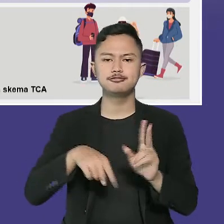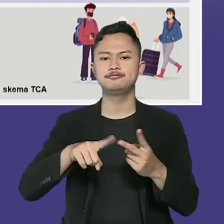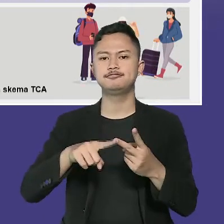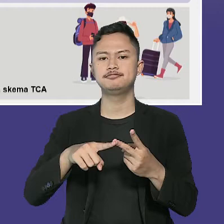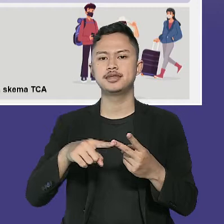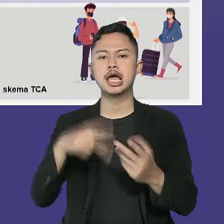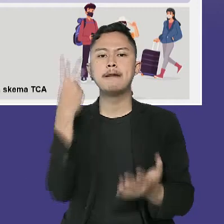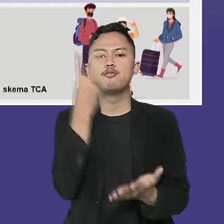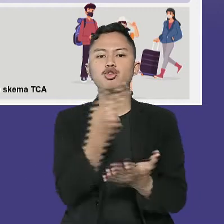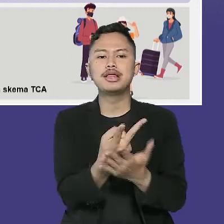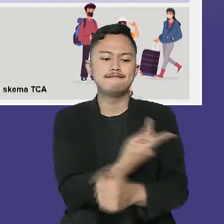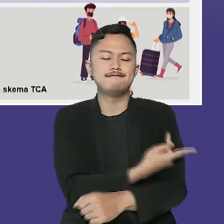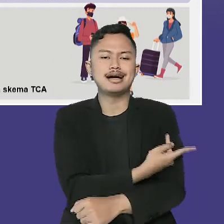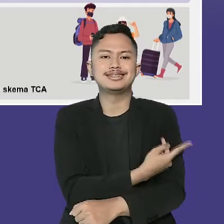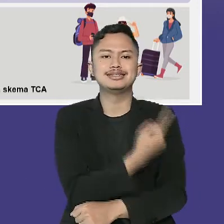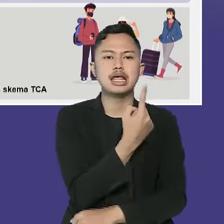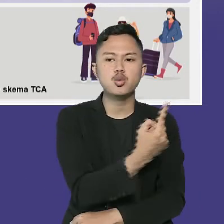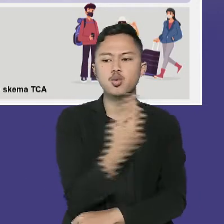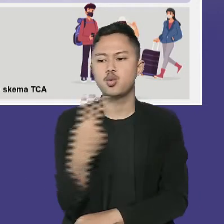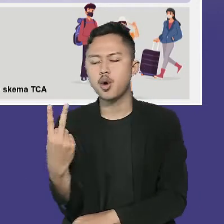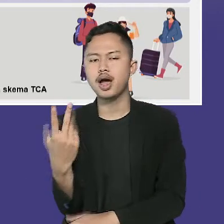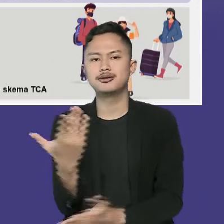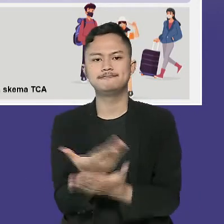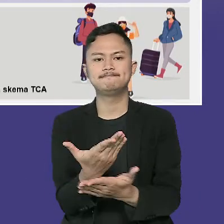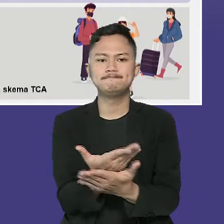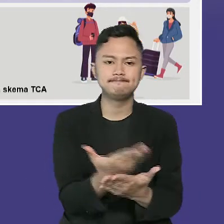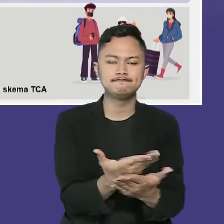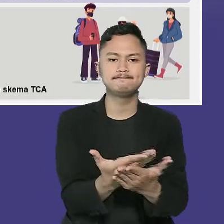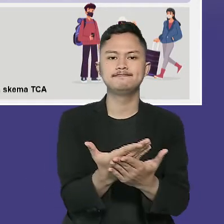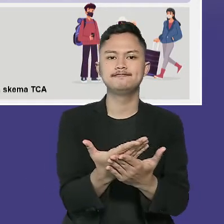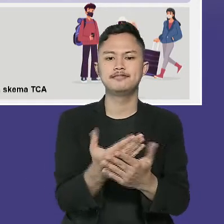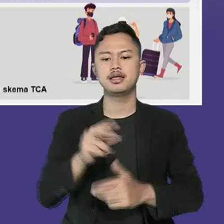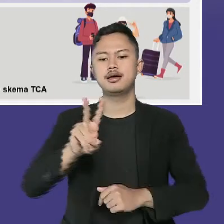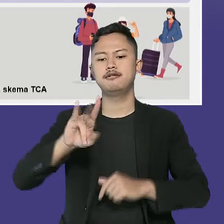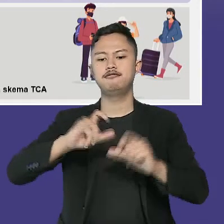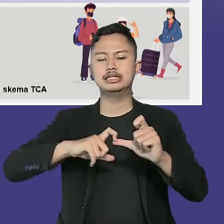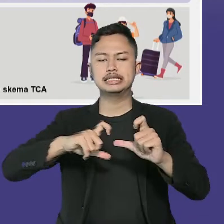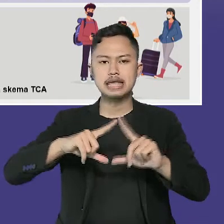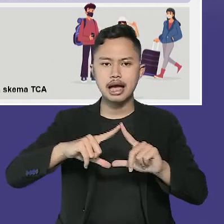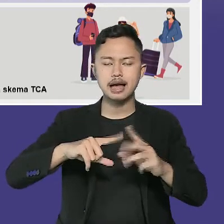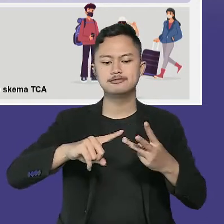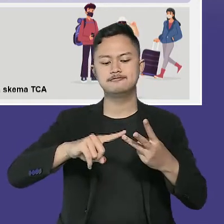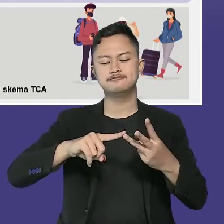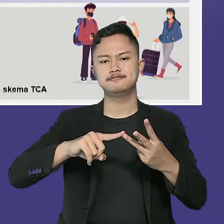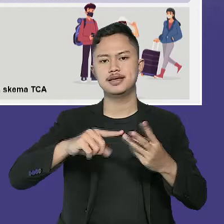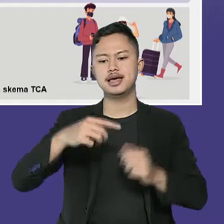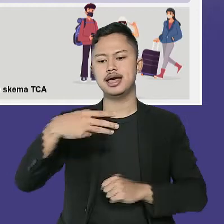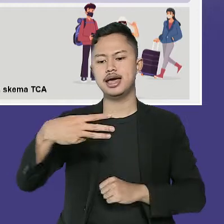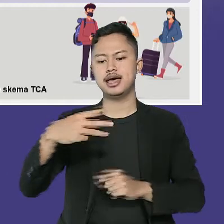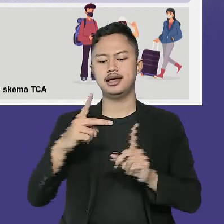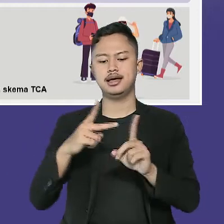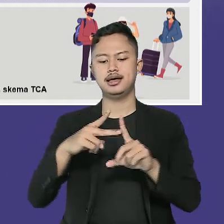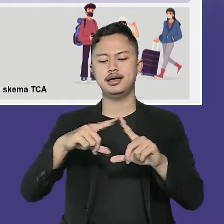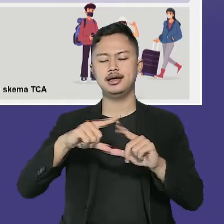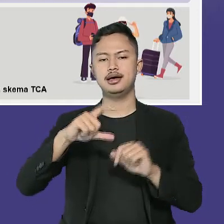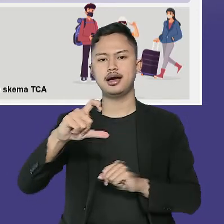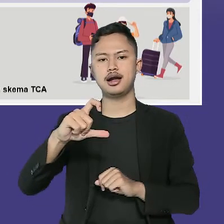pertama maupun kedua, dan berkas administrasi lainnya seperti visa dan pengisian e-hack